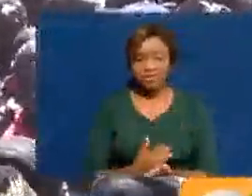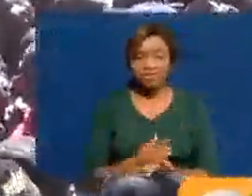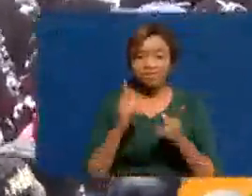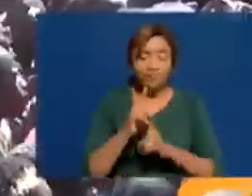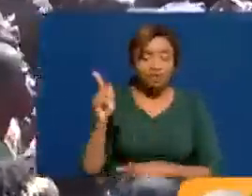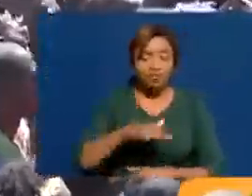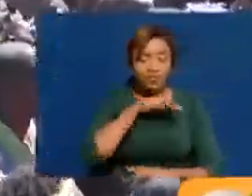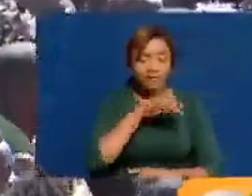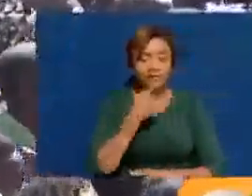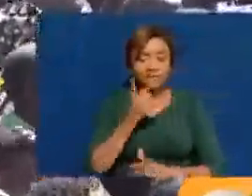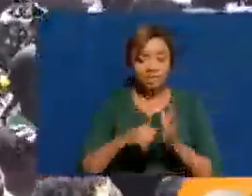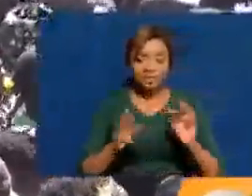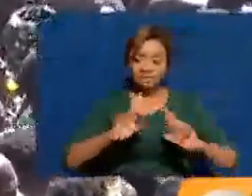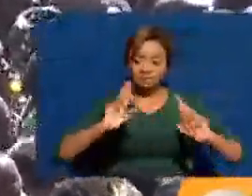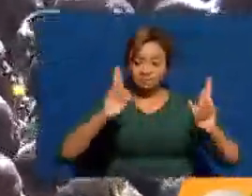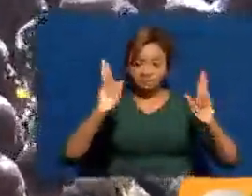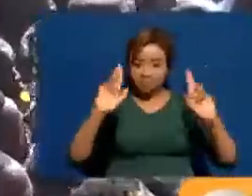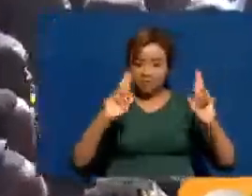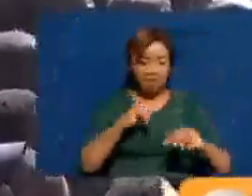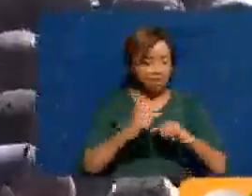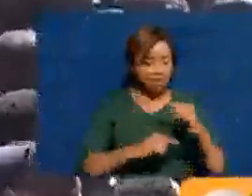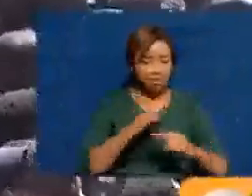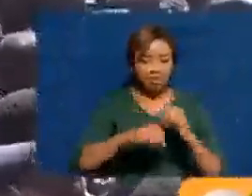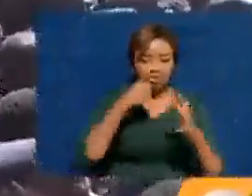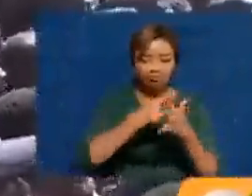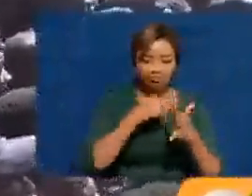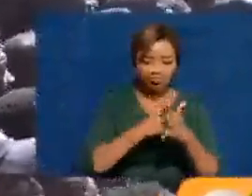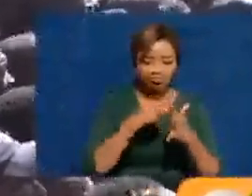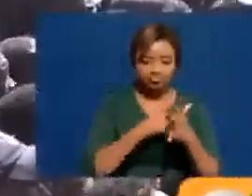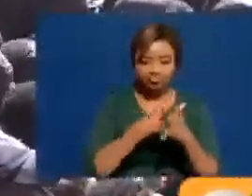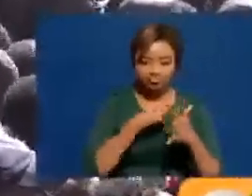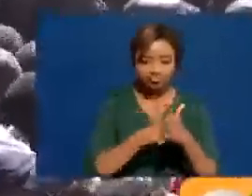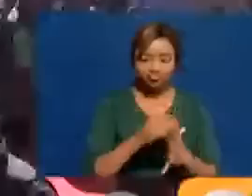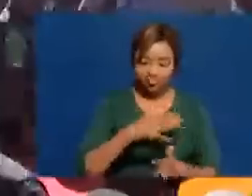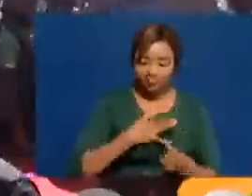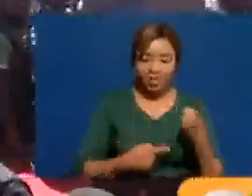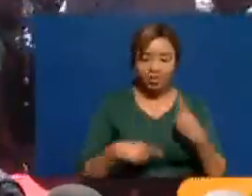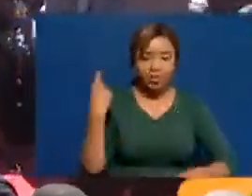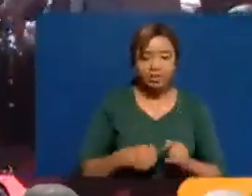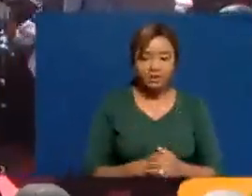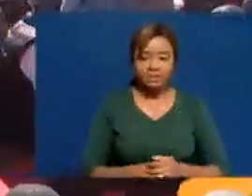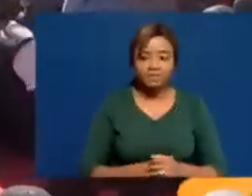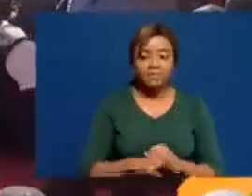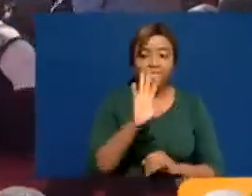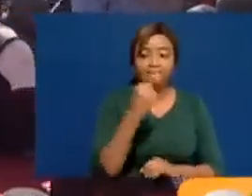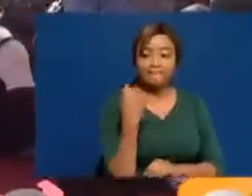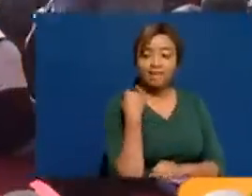Azimio amesema yupo tayari kuendelea kupigania anaosema ni ushindi wake. Juzi